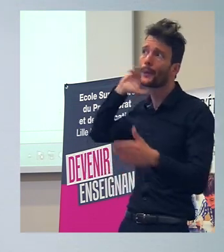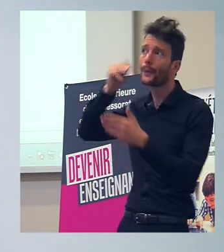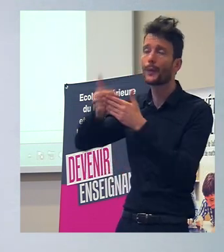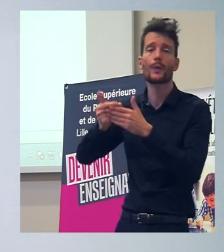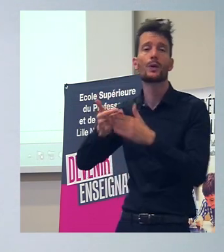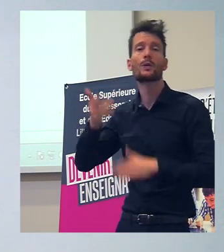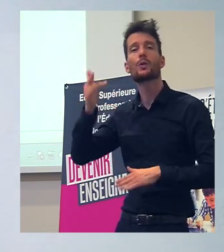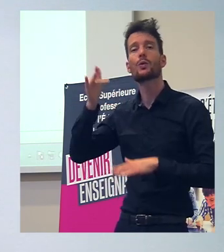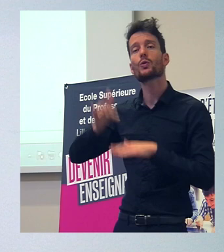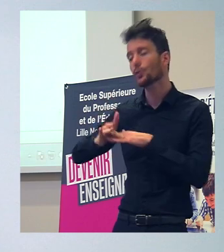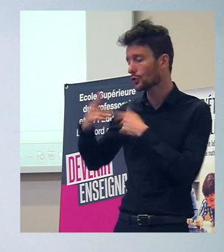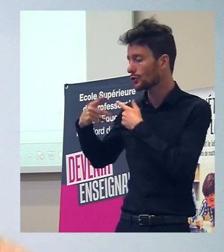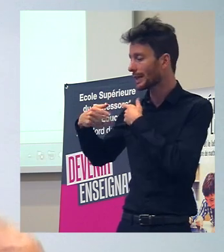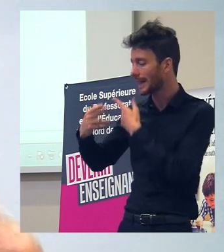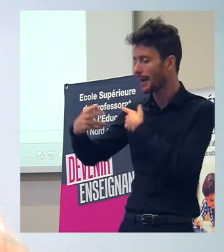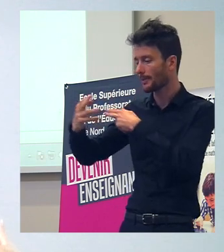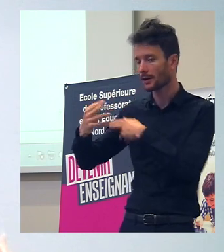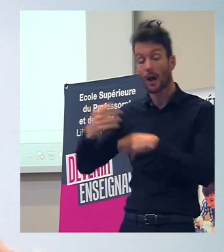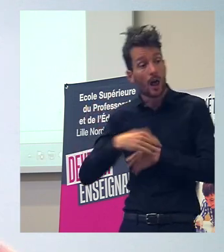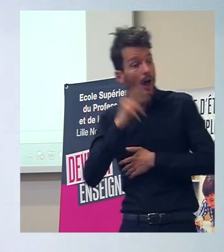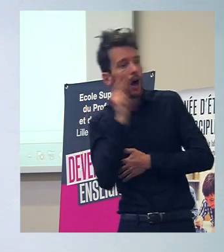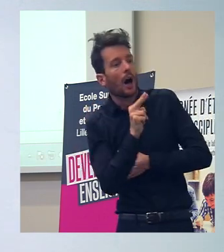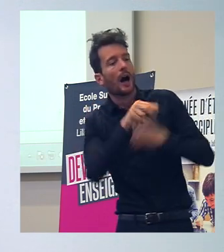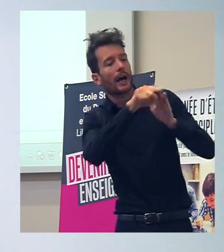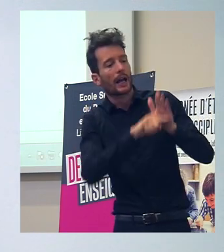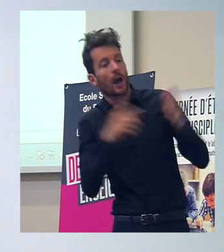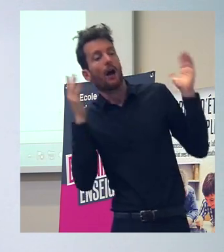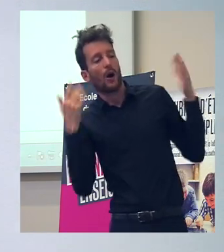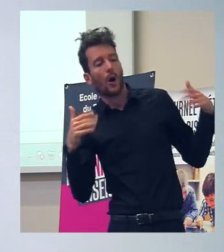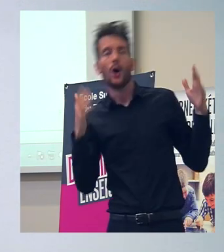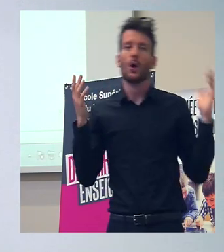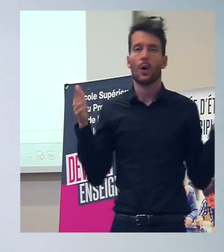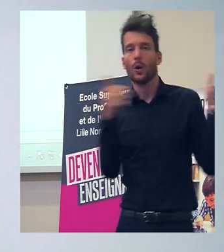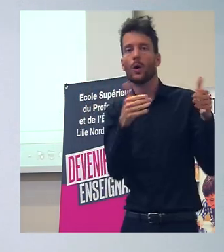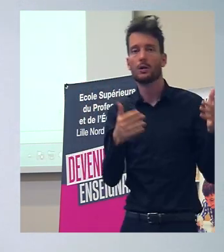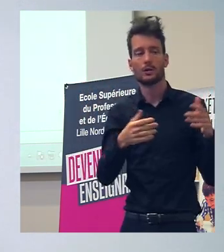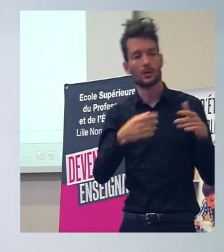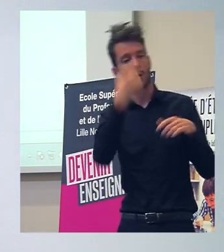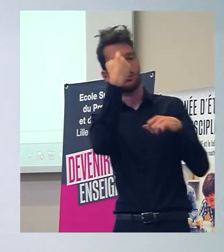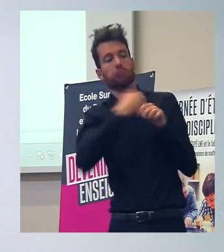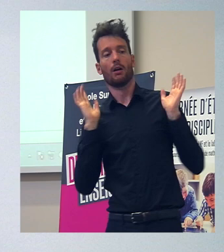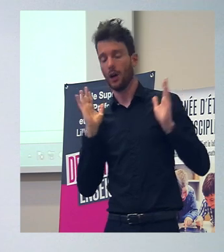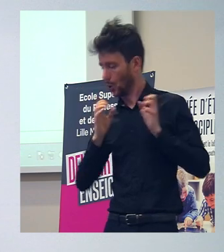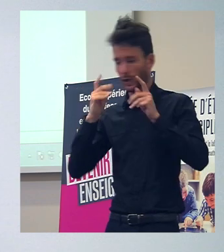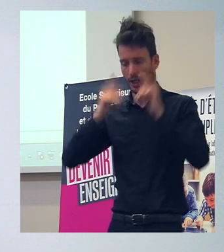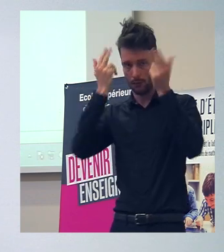passés par des étapes où nous sacralisions les règles. Elles s'imposaient à nous sans